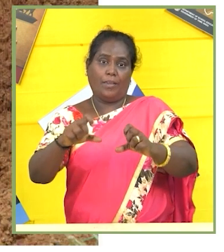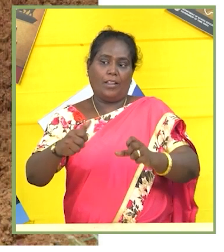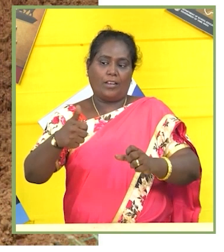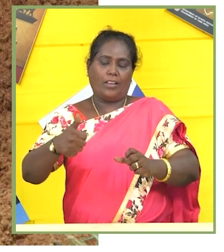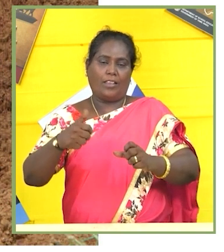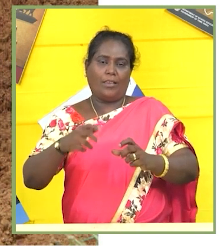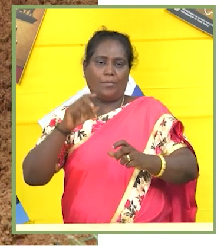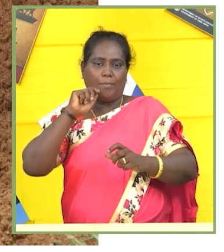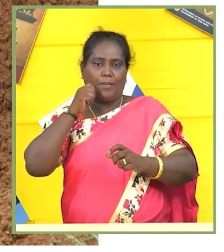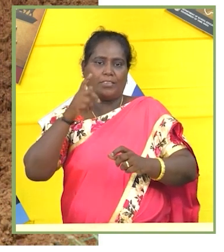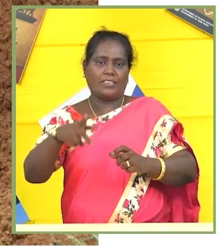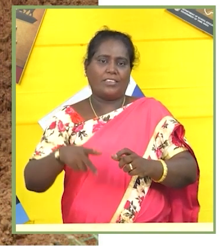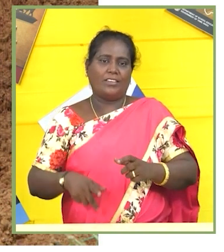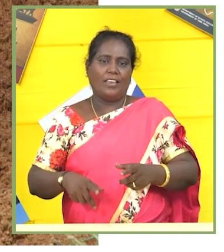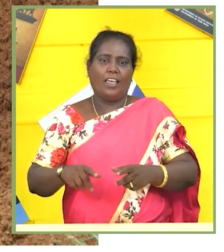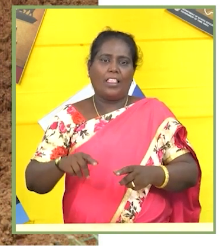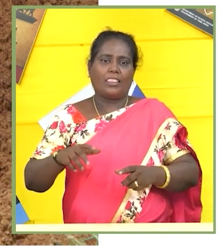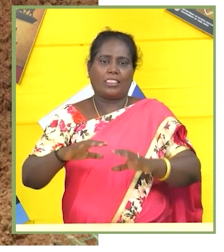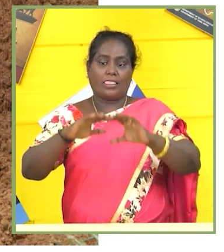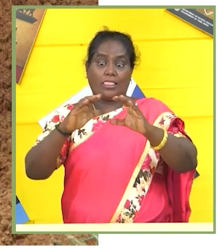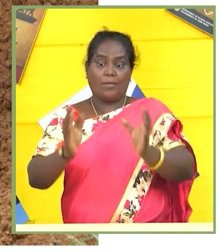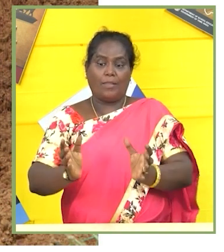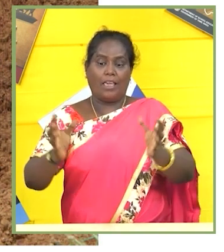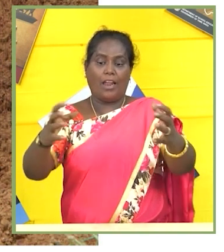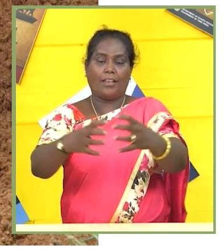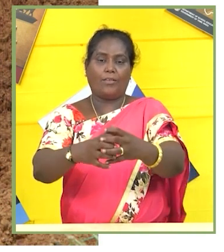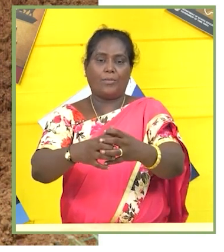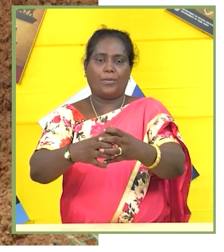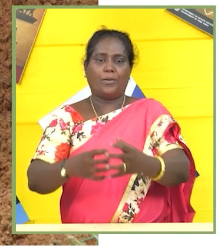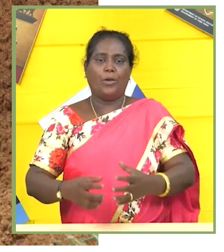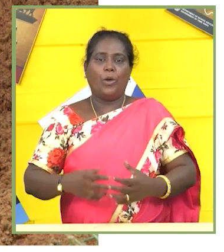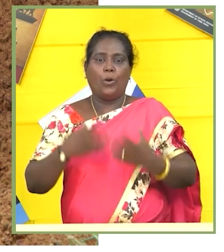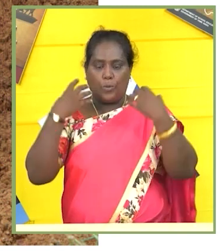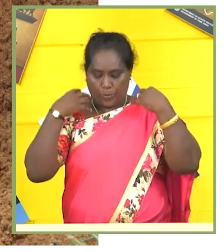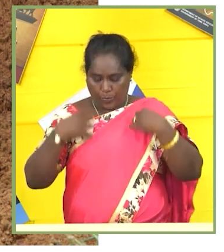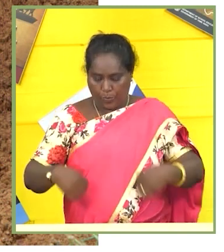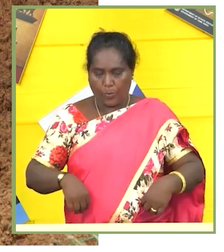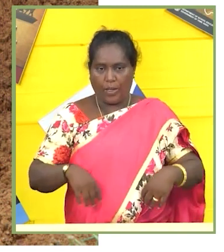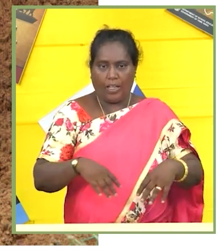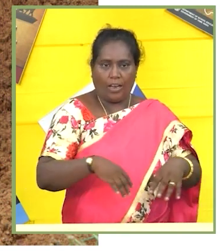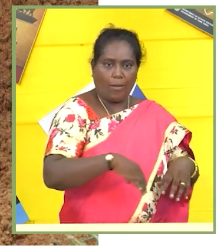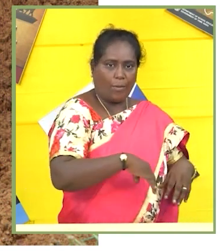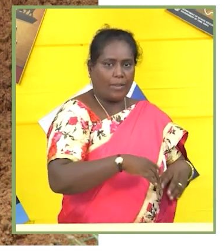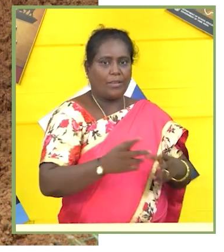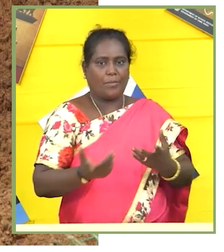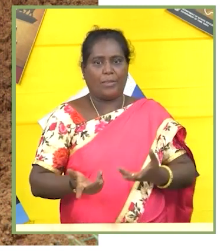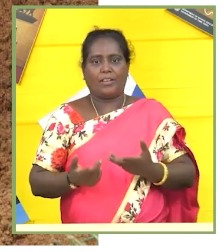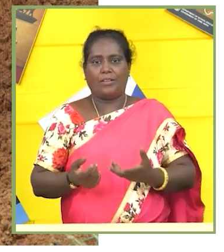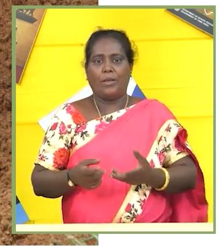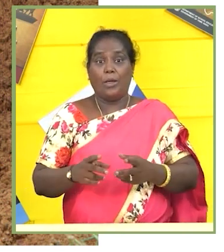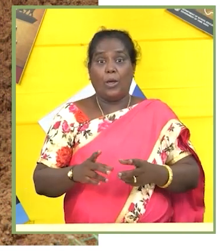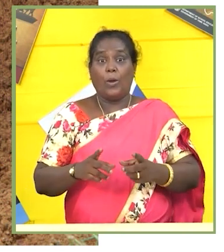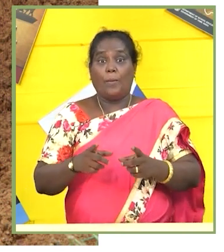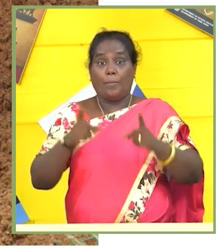தரப்படுகிறது. மாடுபிடி வீரர்களை மிரட்டி சீறிப்பாய்ந்து செல்வதற்கும் திமிலை அடக்க வரும்போது